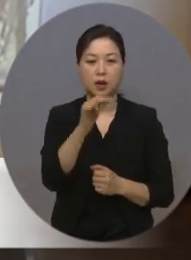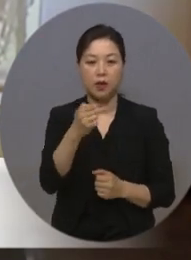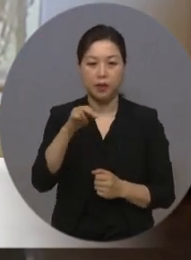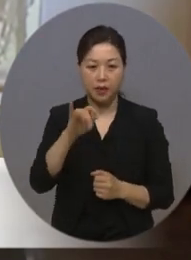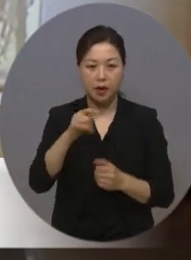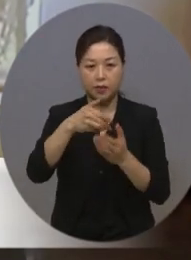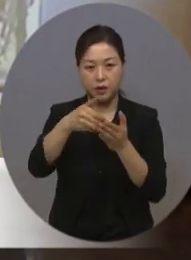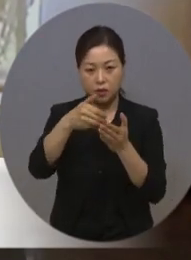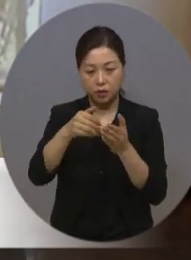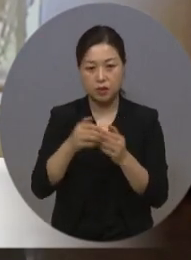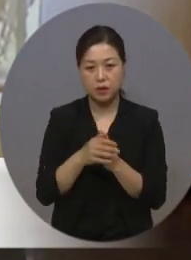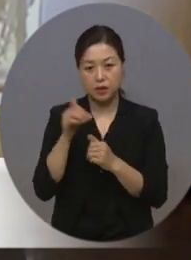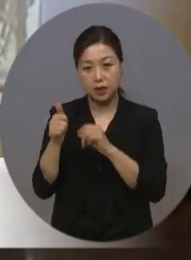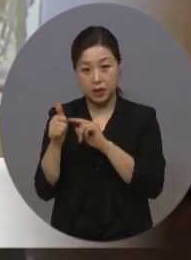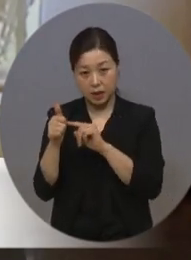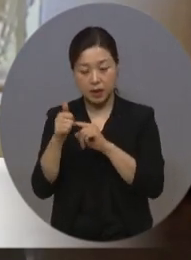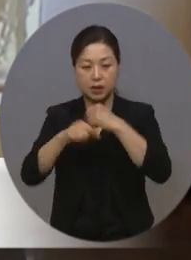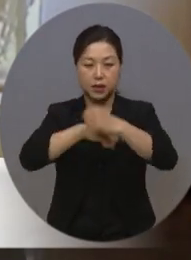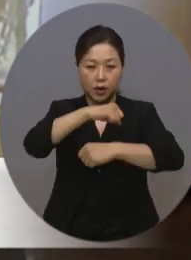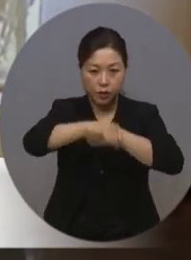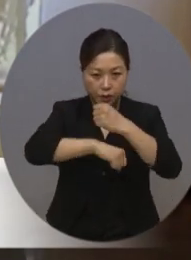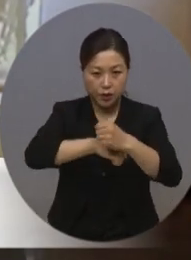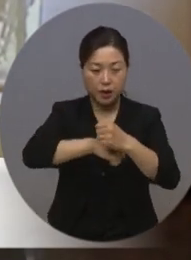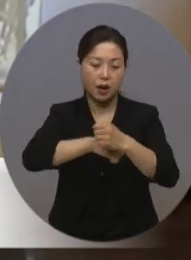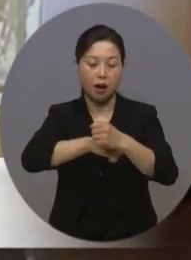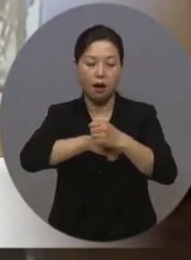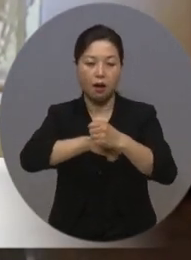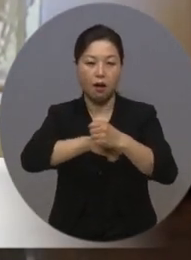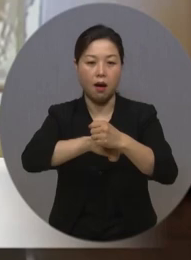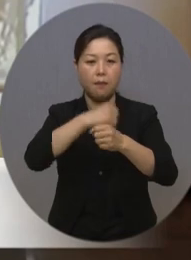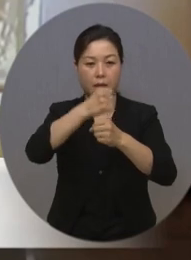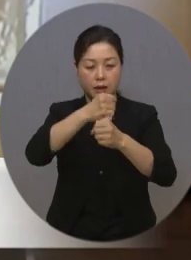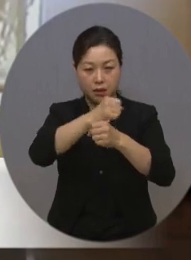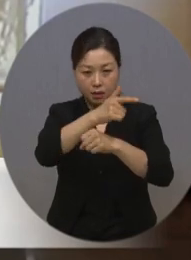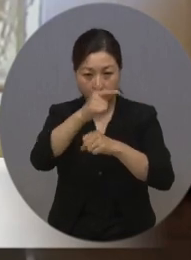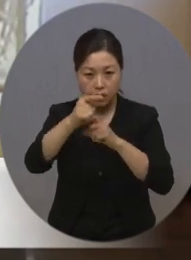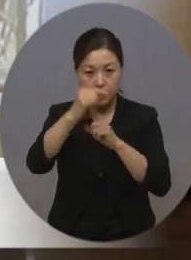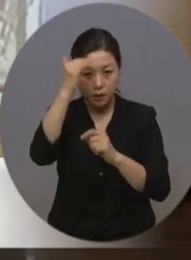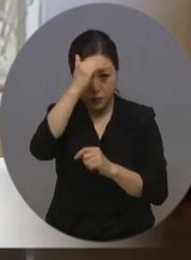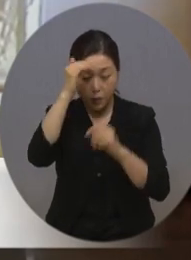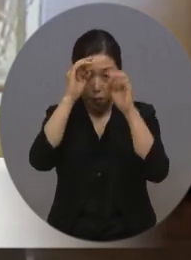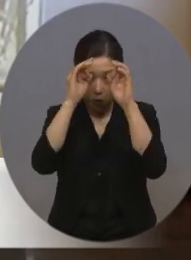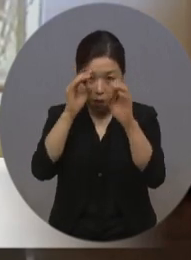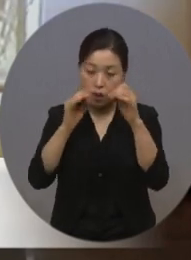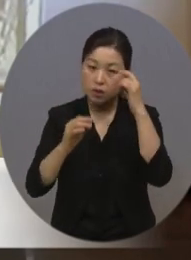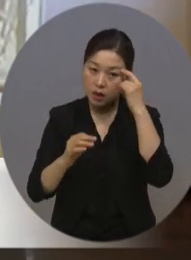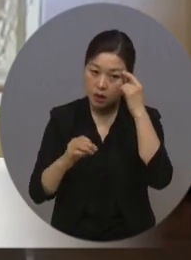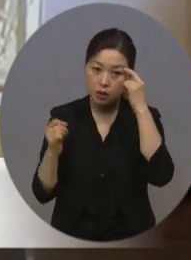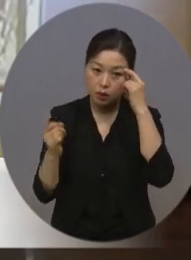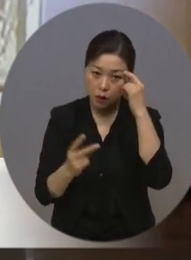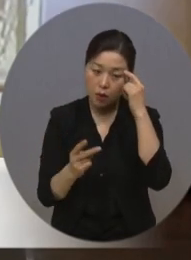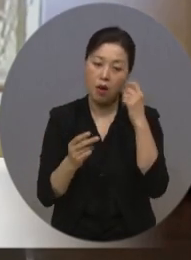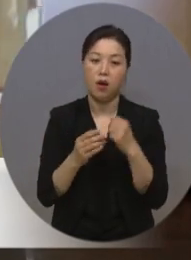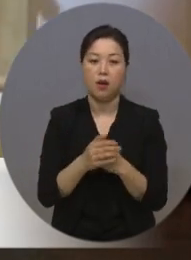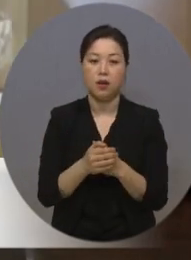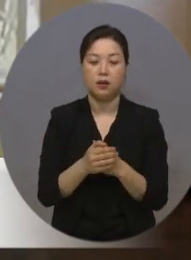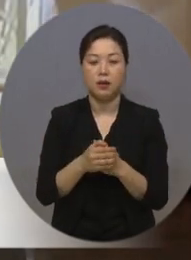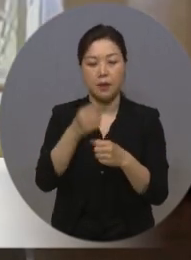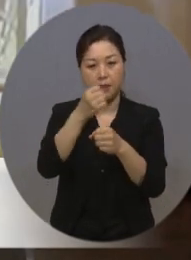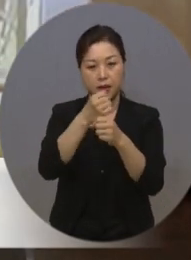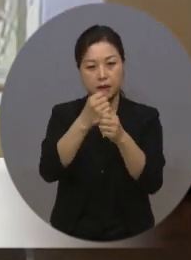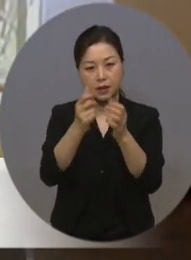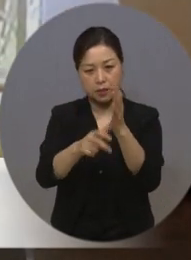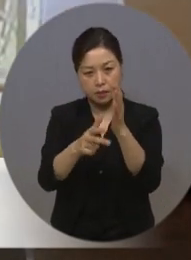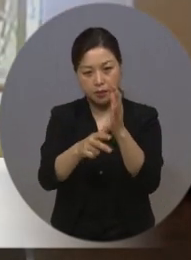작품을 통해서 그냥 자유롭게 감상하시고 또 사고를 하시고 그 작품을 통해서 어떤